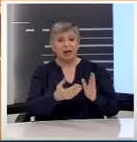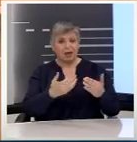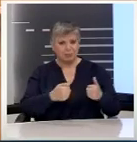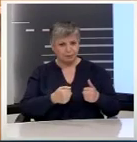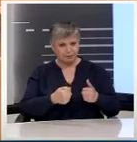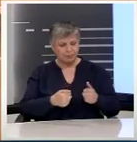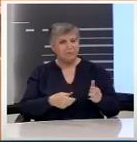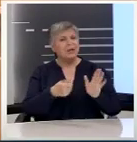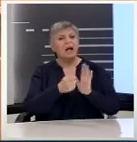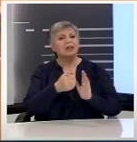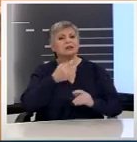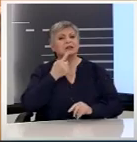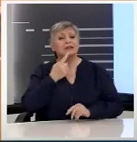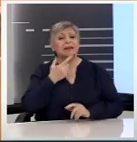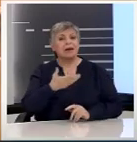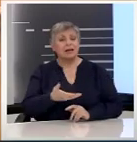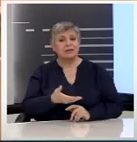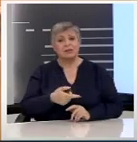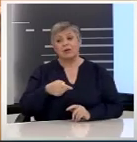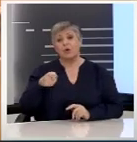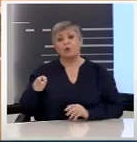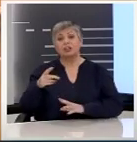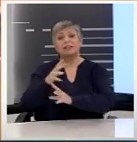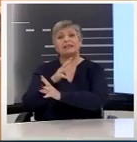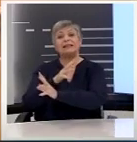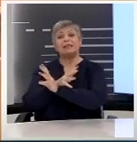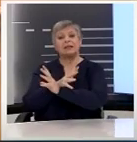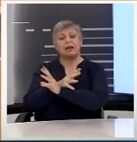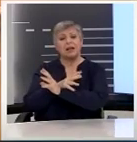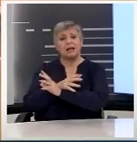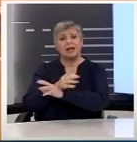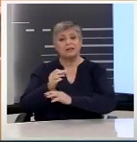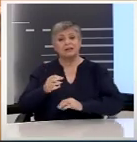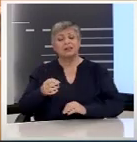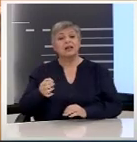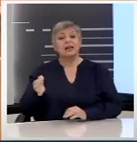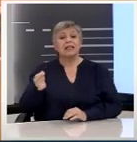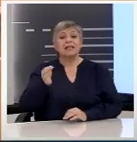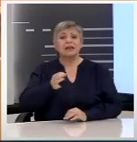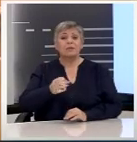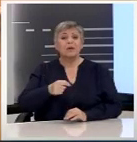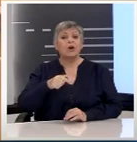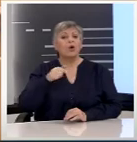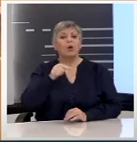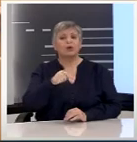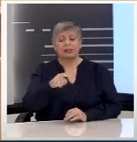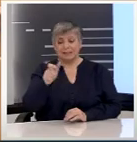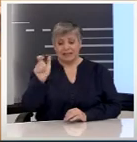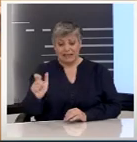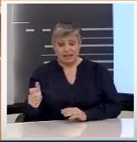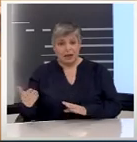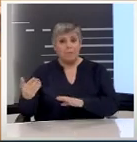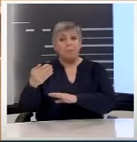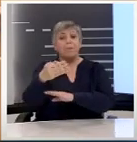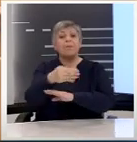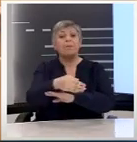Τζίβα την αγωνία του Γιαννουζάκη για την επίσκεψή της στο κατάστημα κράτησης,